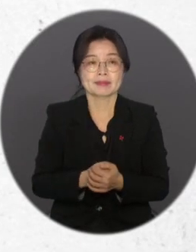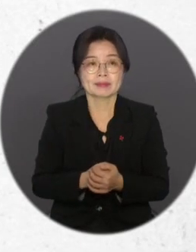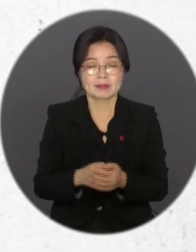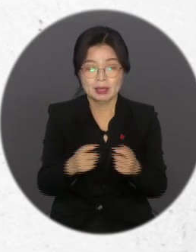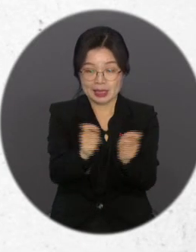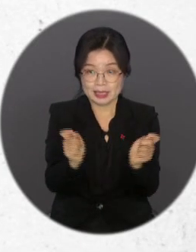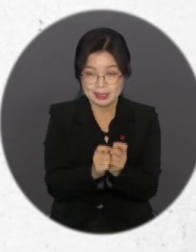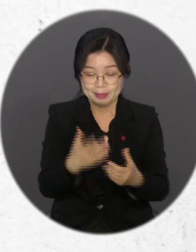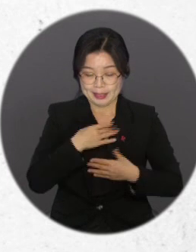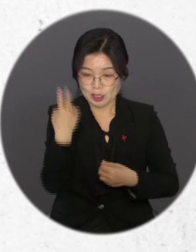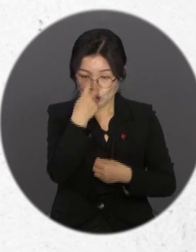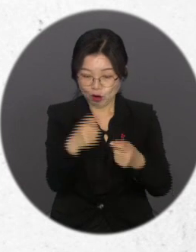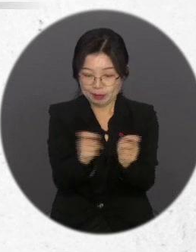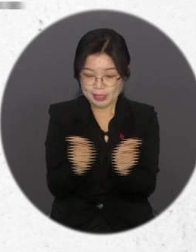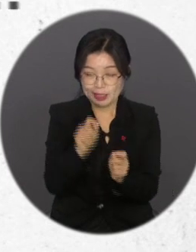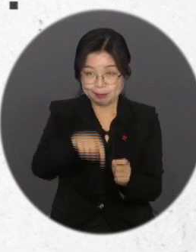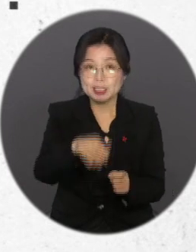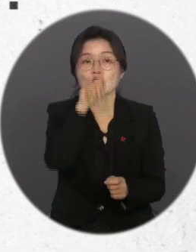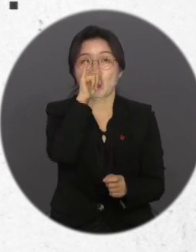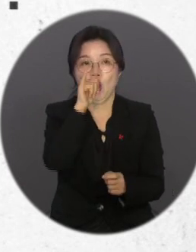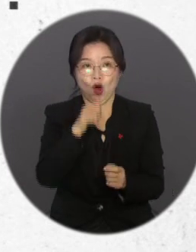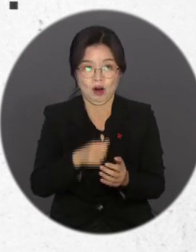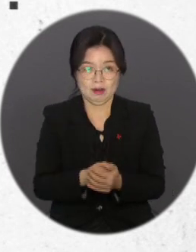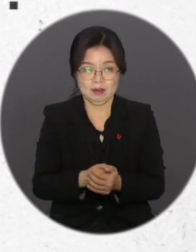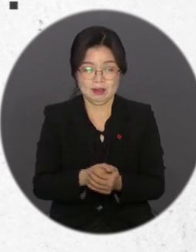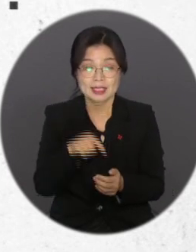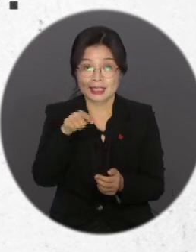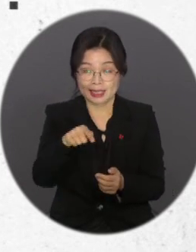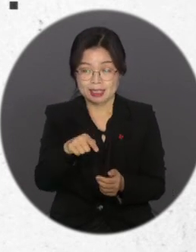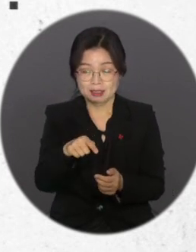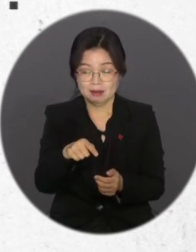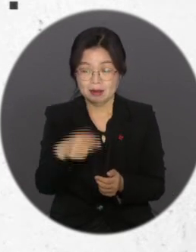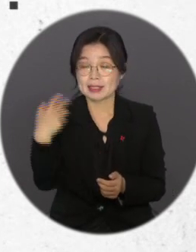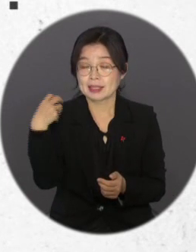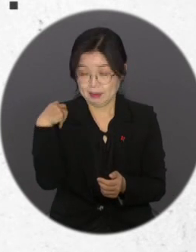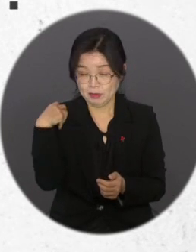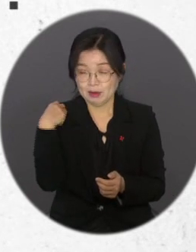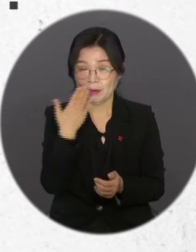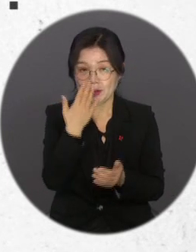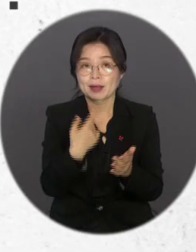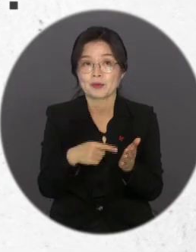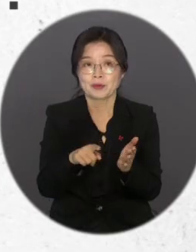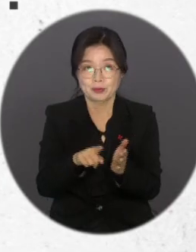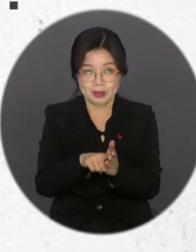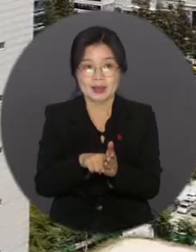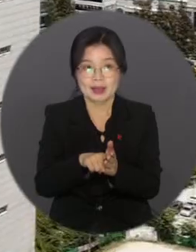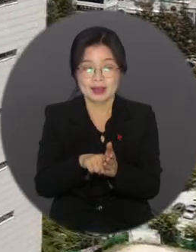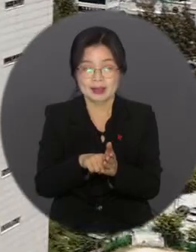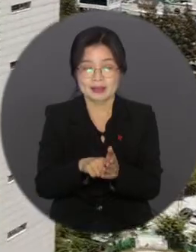있거든요. 안전점검팀. 네. 네, 그 팀에서 그 기능을 할 수 있게 그때 합쳤어요.